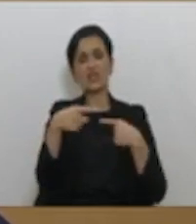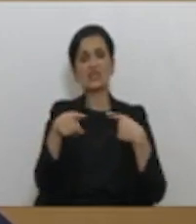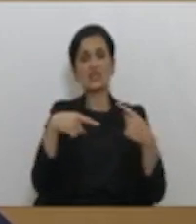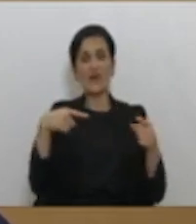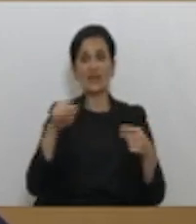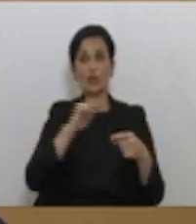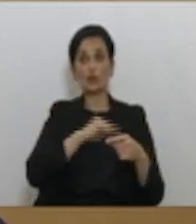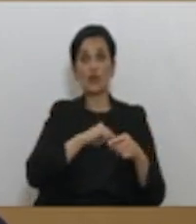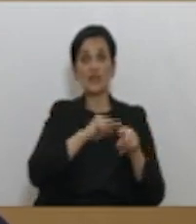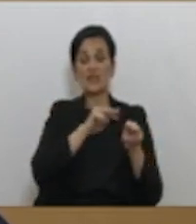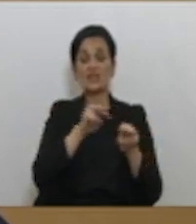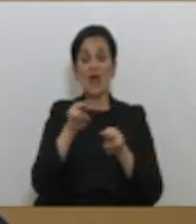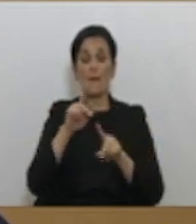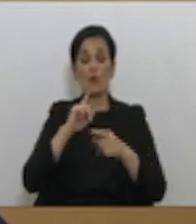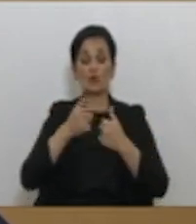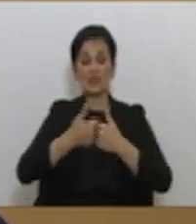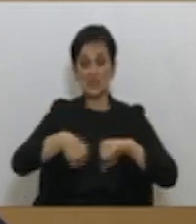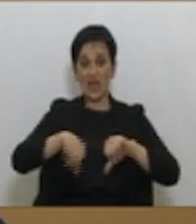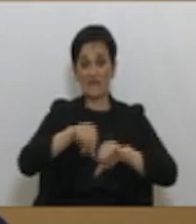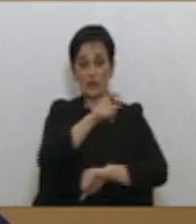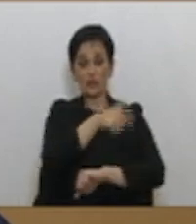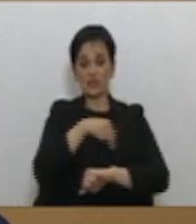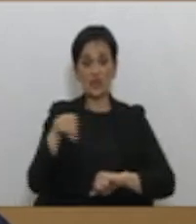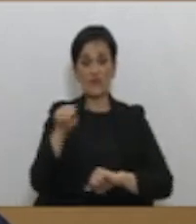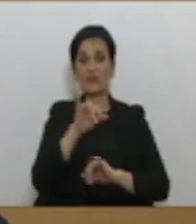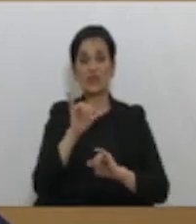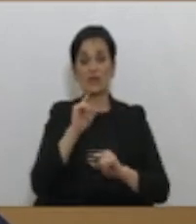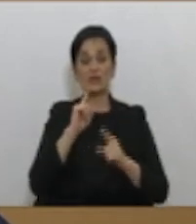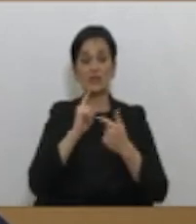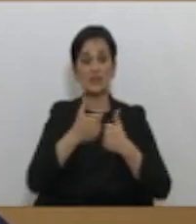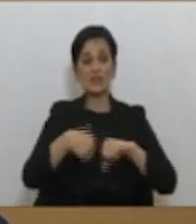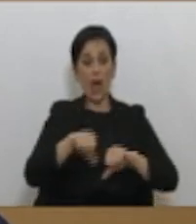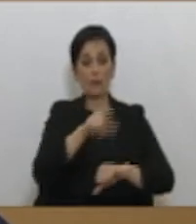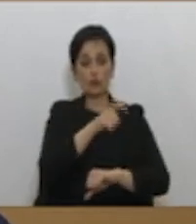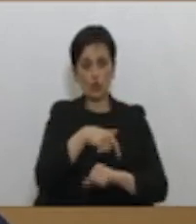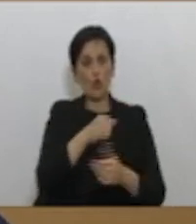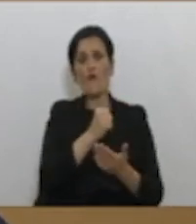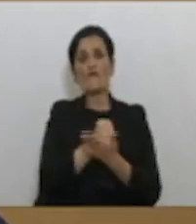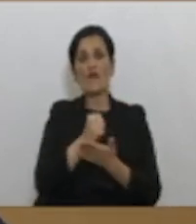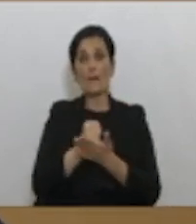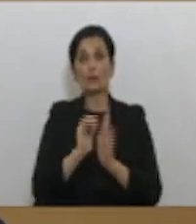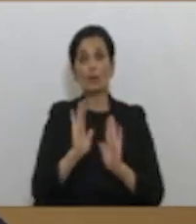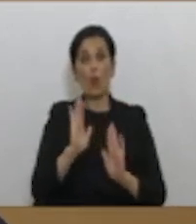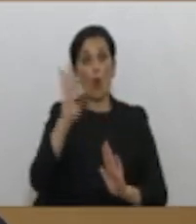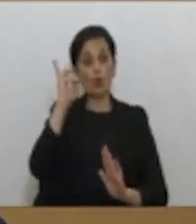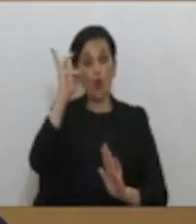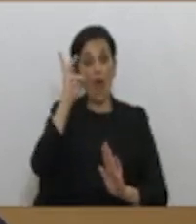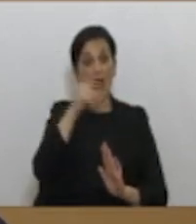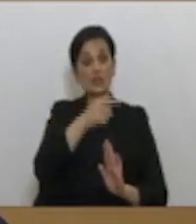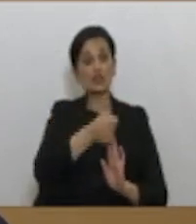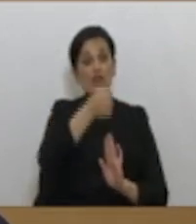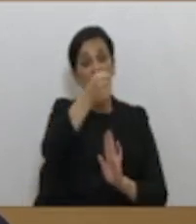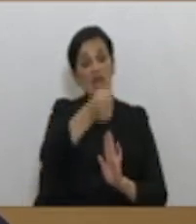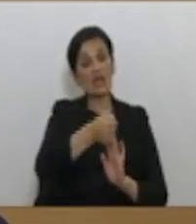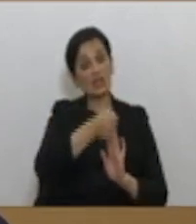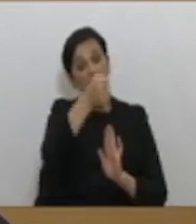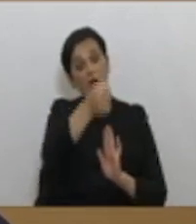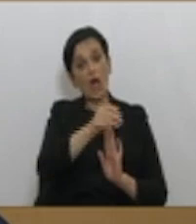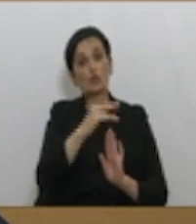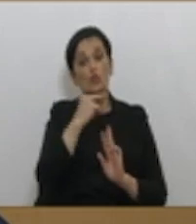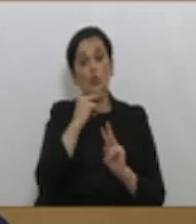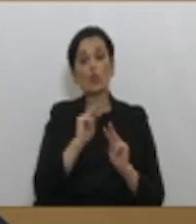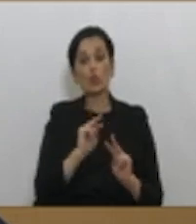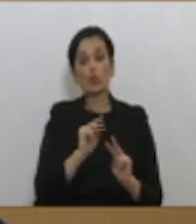უწყების სამეთვალყურო საბჭოს წევრებისა, სადაც საბჭოს წევრებს ვამტკიცებთ, ხოლო ელჩების დანიშვნა ან არ დანიშვნა